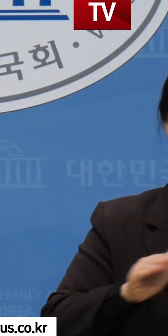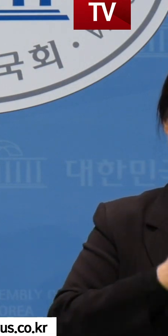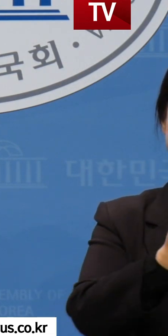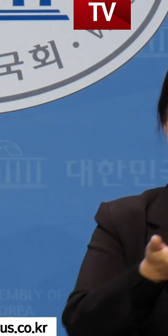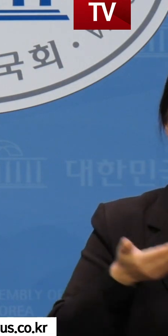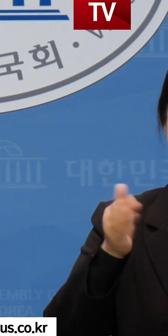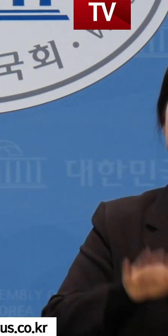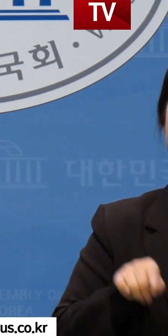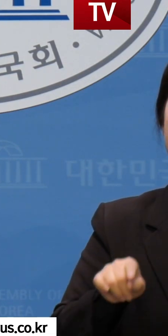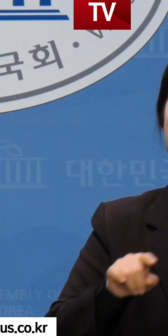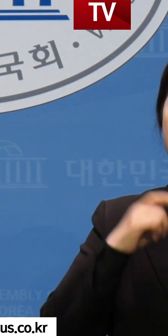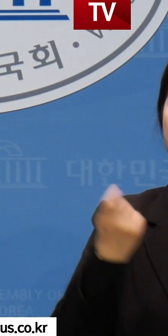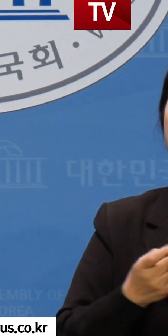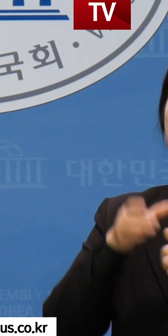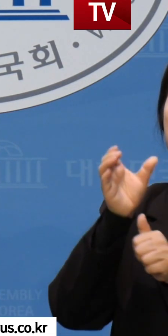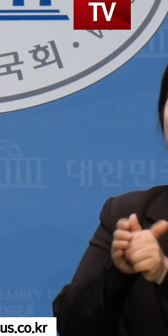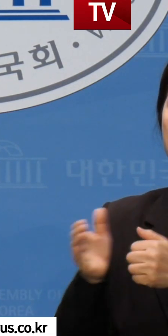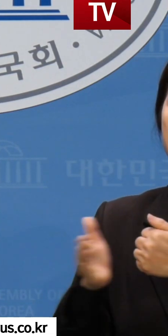나서야 합니다.